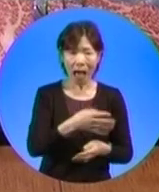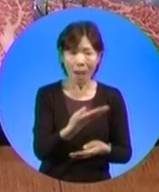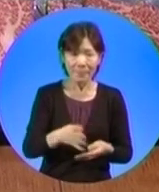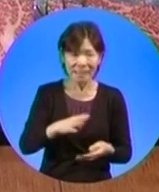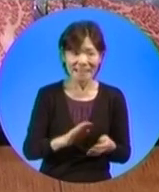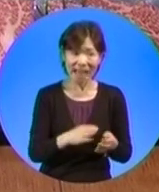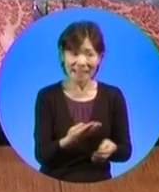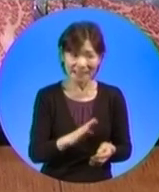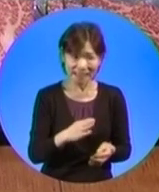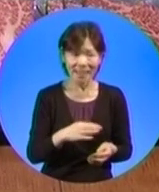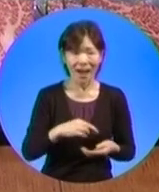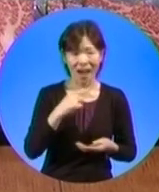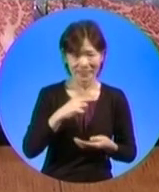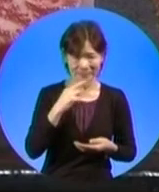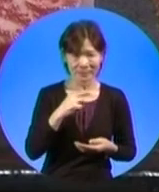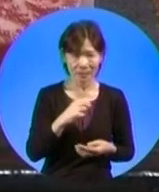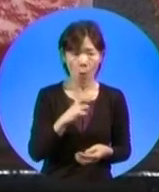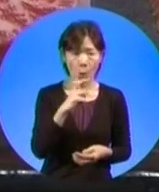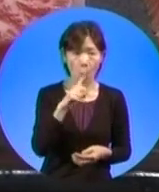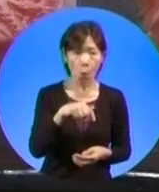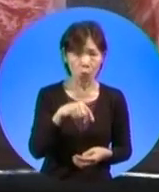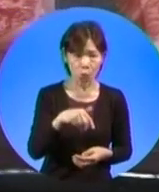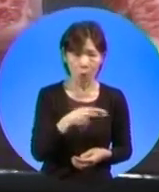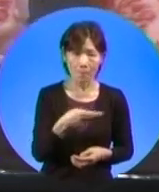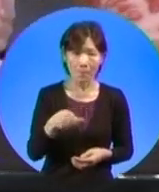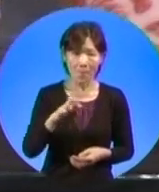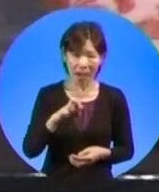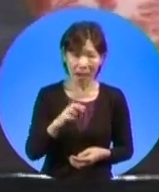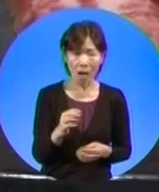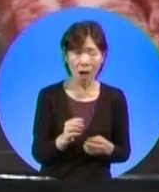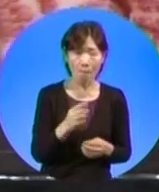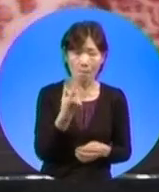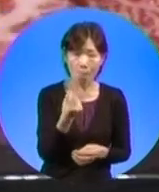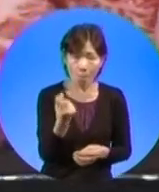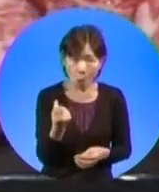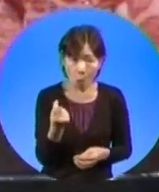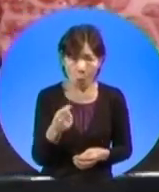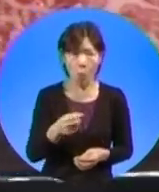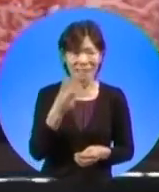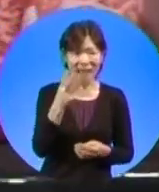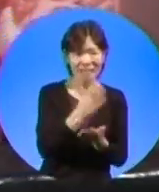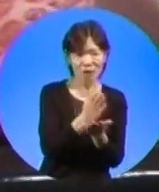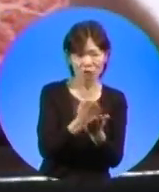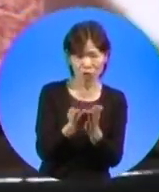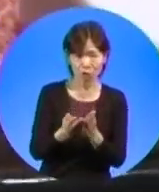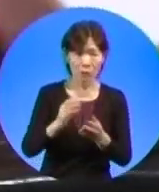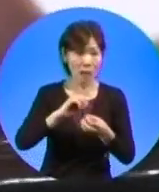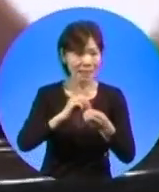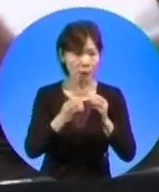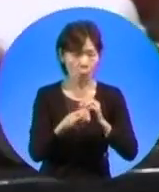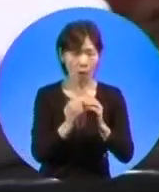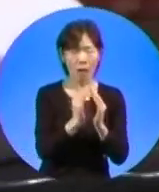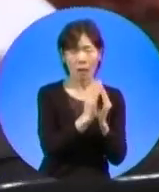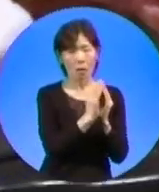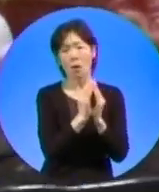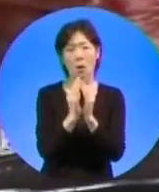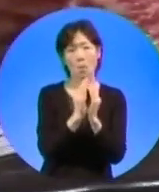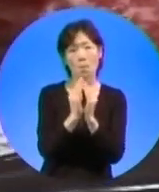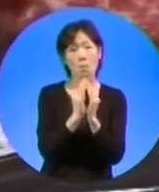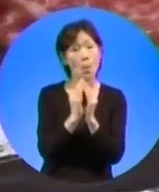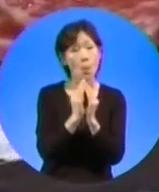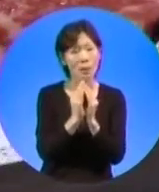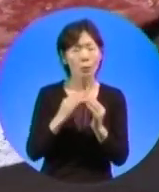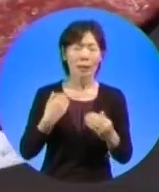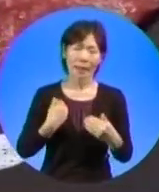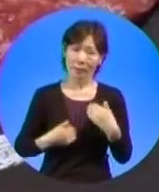網焼きランチ、3種類のお肉が楽しめるというランチなんですが、ロース、バラ、も